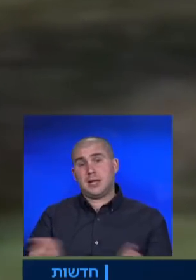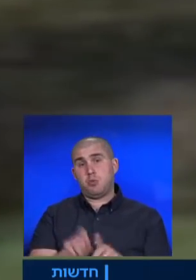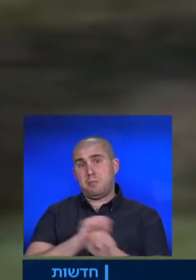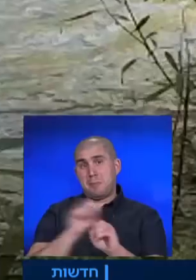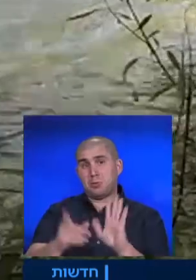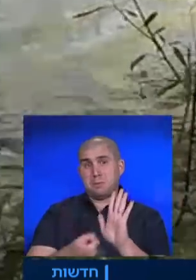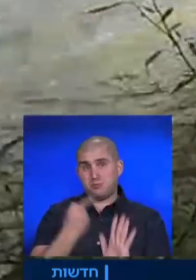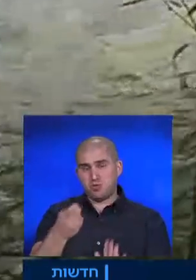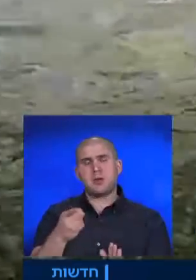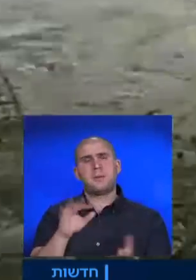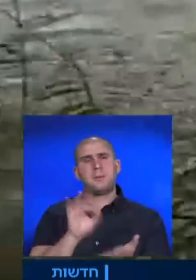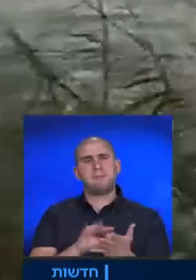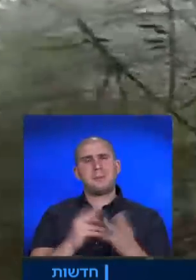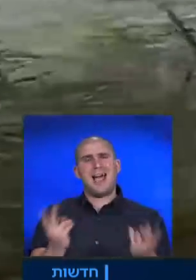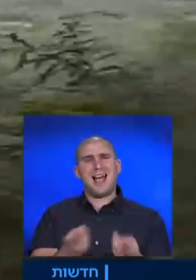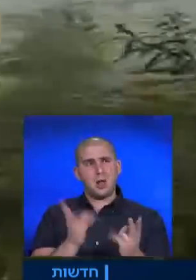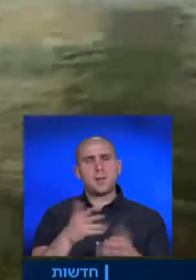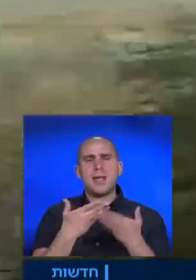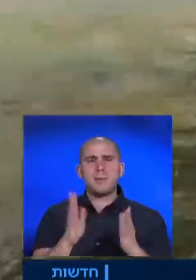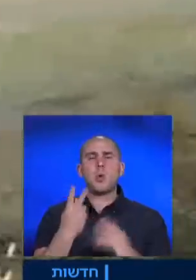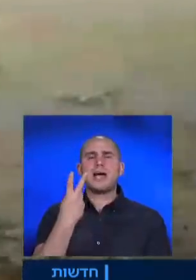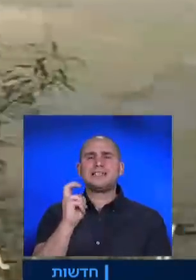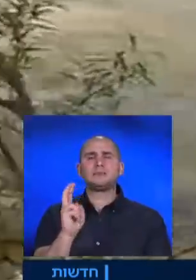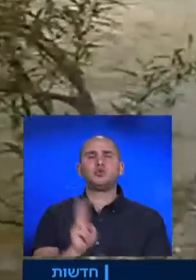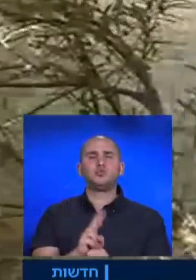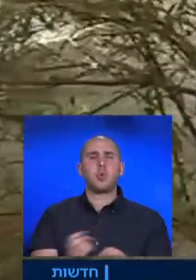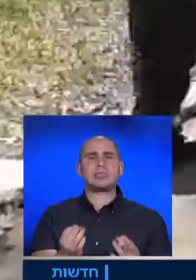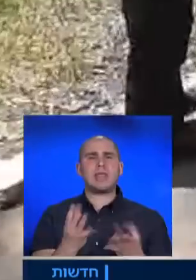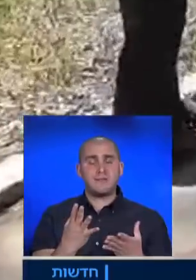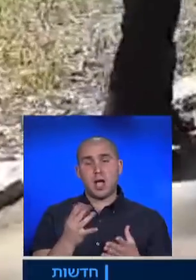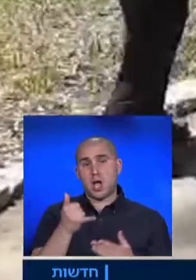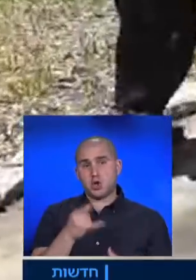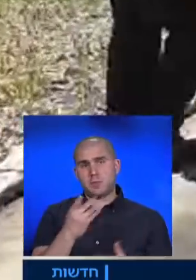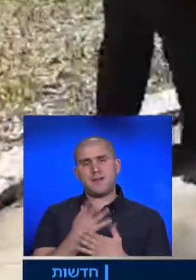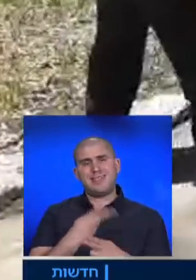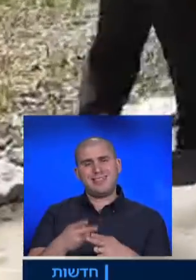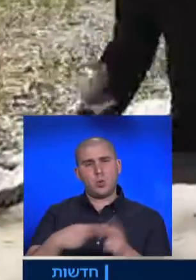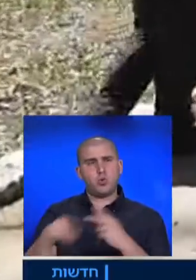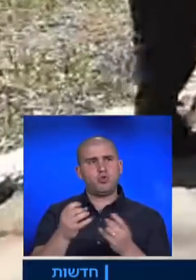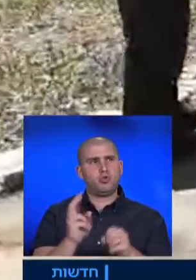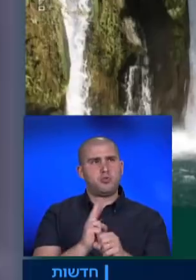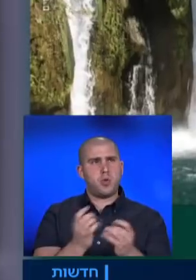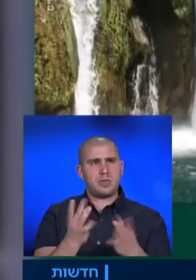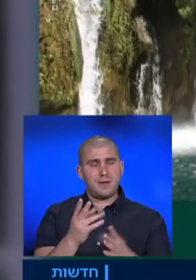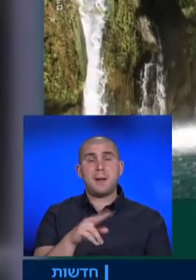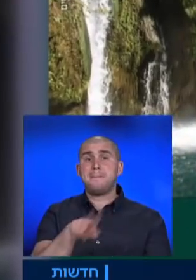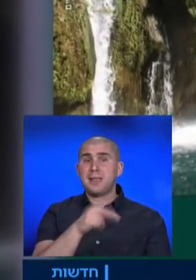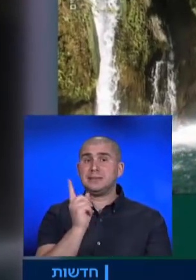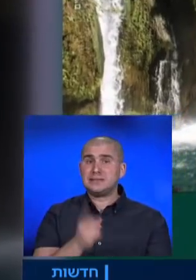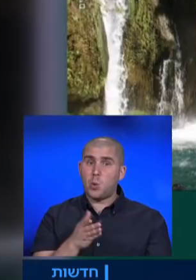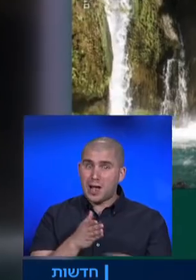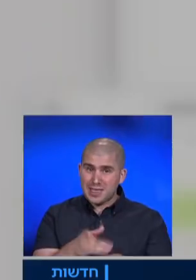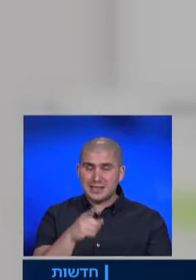במסגרת ההקלות ייפתחו 20 שמורות טבע. היום ניקו את השמורות. המטיילים יידרשו להיכנס לאתר רשות